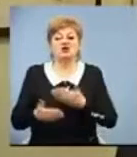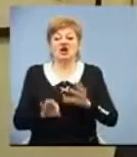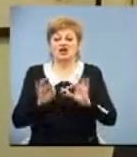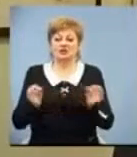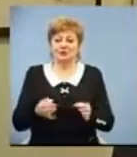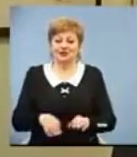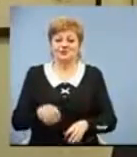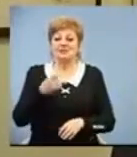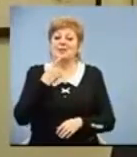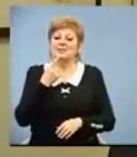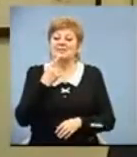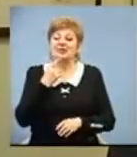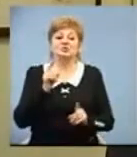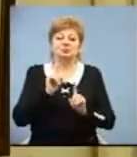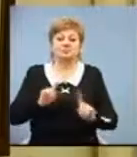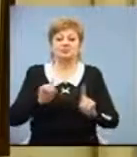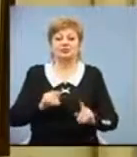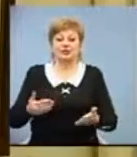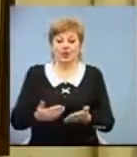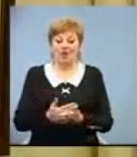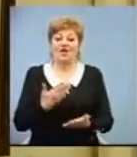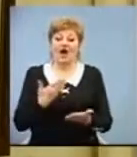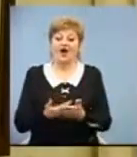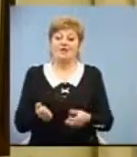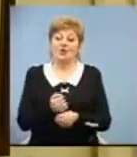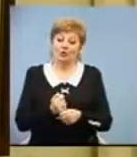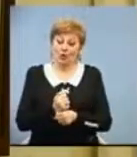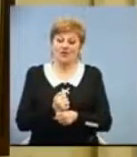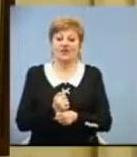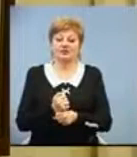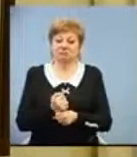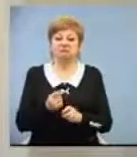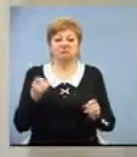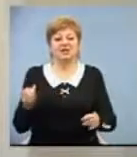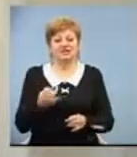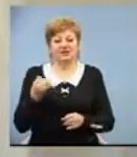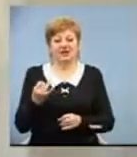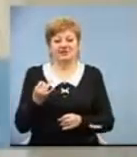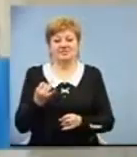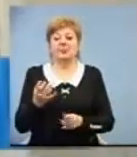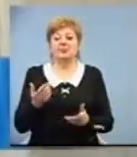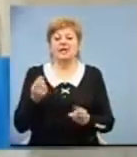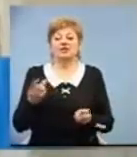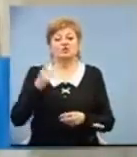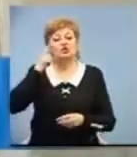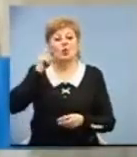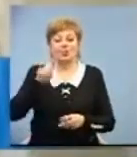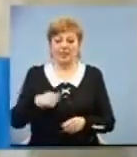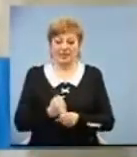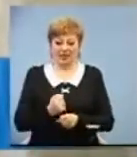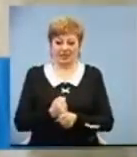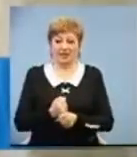Завжди намагався спробувати щось новеньке. От кофе – це щось інтересне. Просто це потрібно вміти робити.